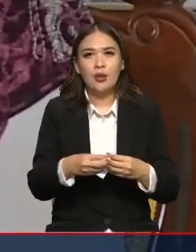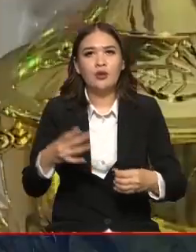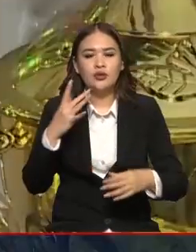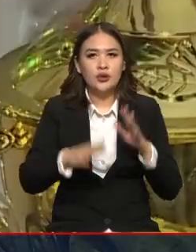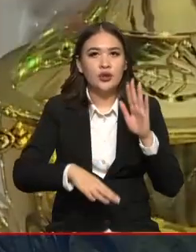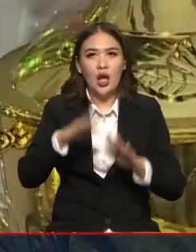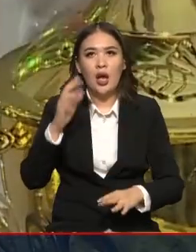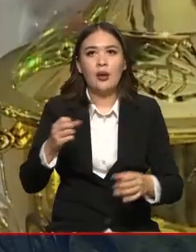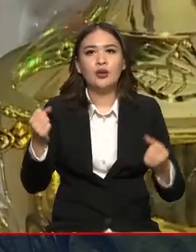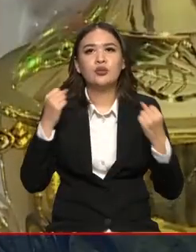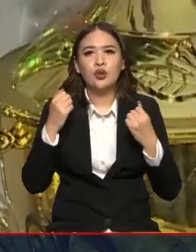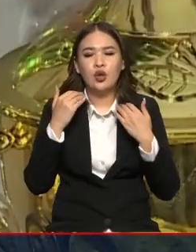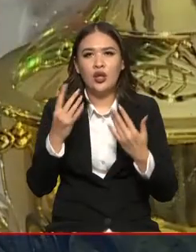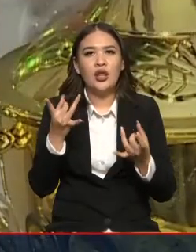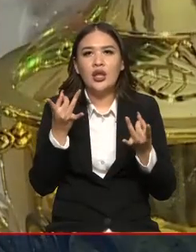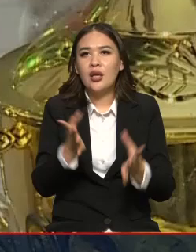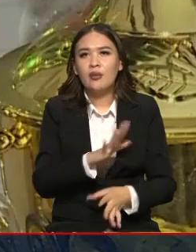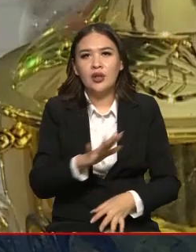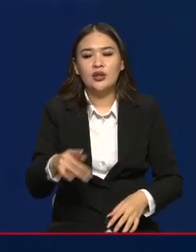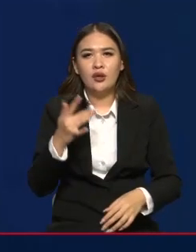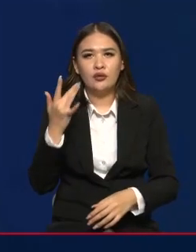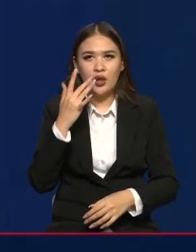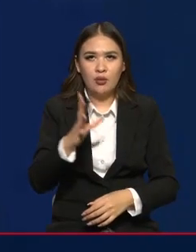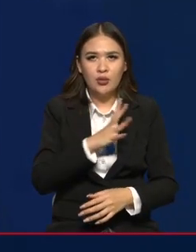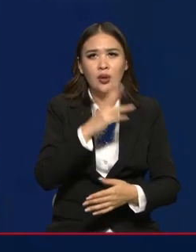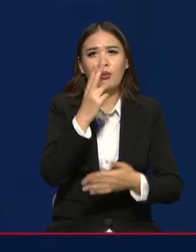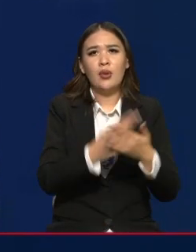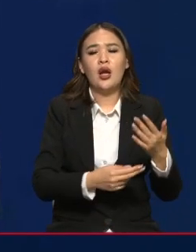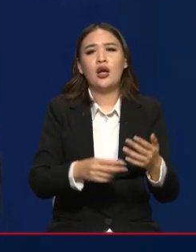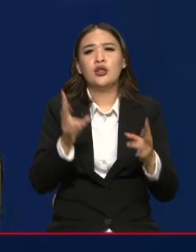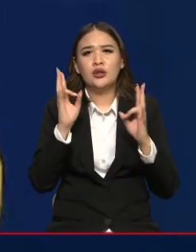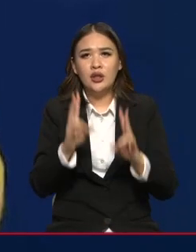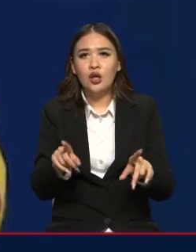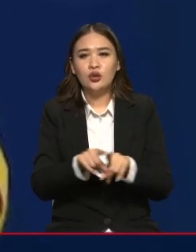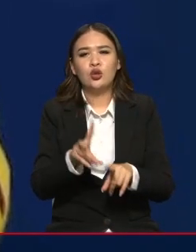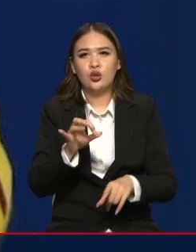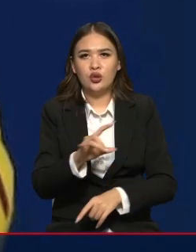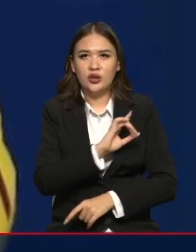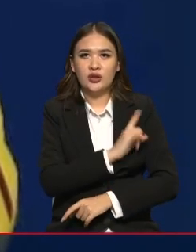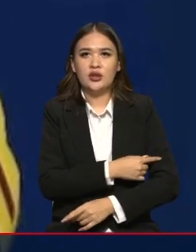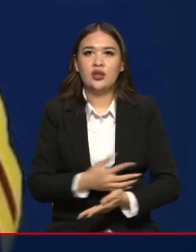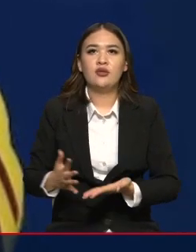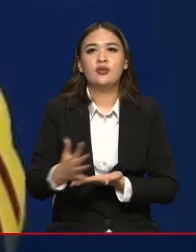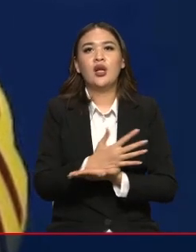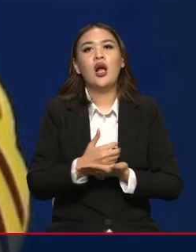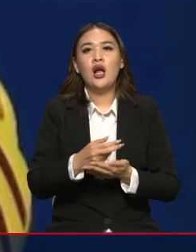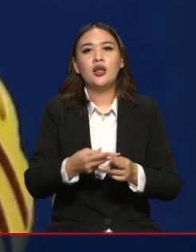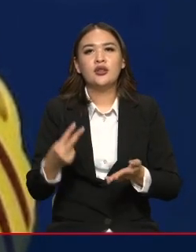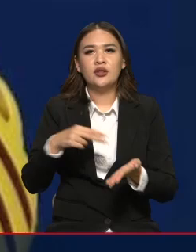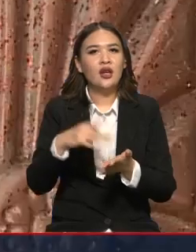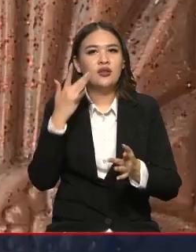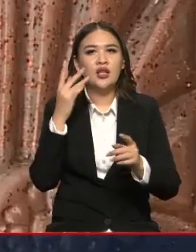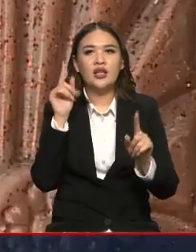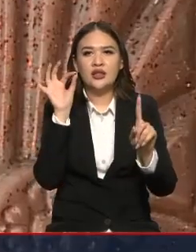ть в Мир спорта был непростым знал и горечь поражений и травмы Но каждый раз собравшись силами он ставил для себя новые